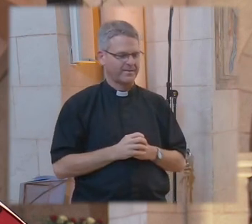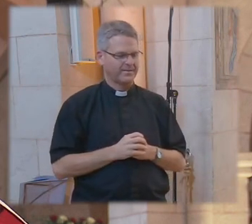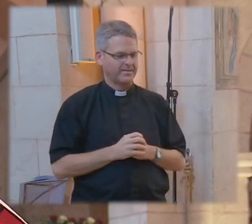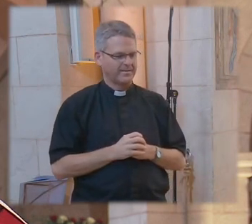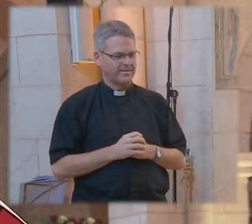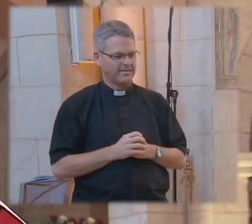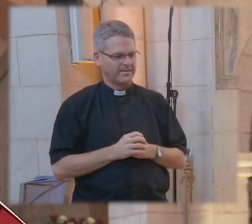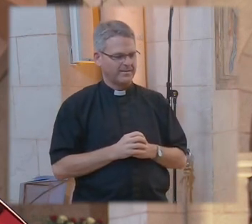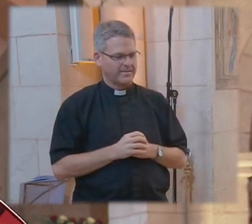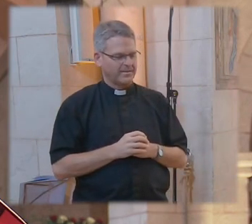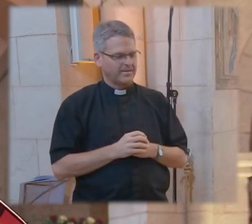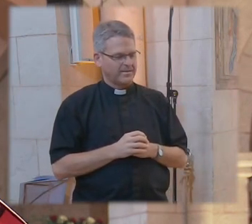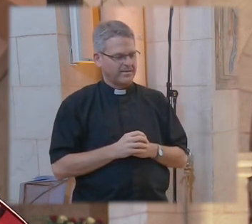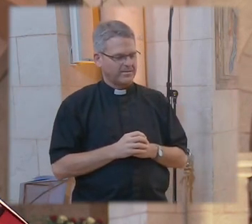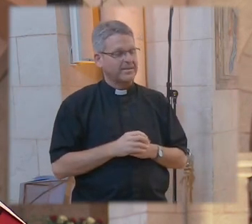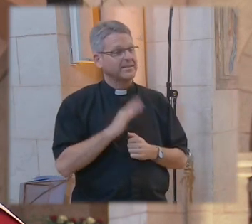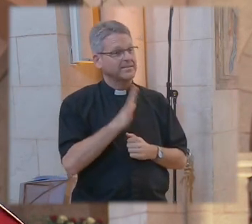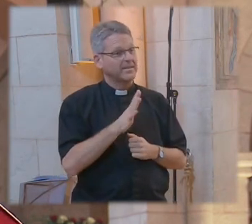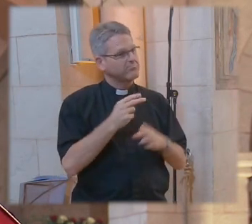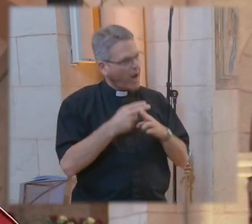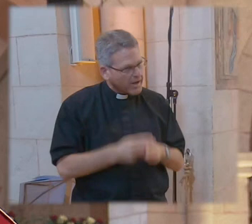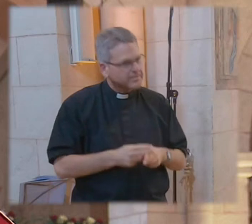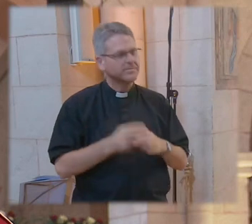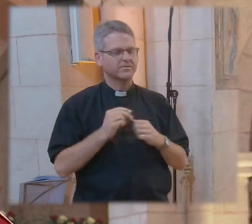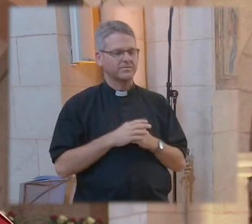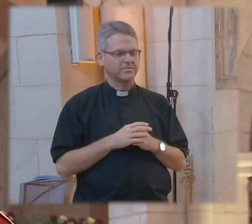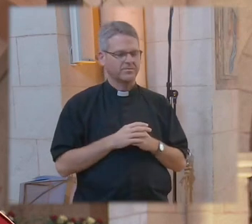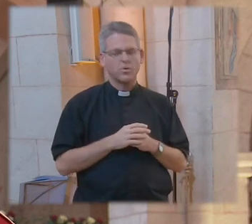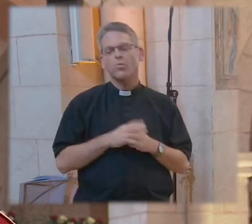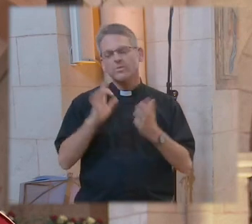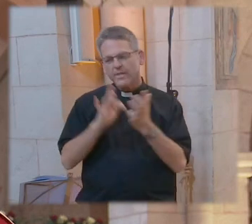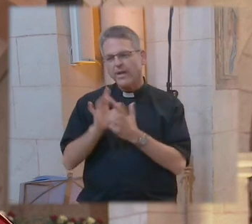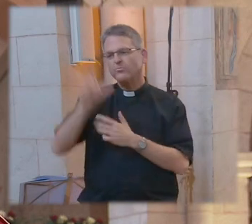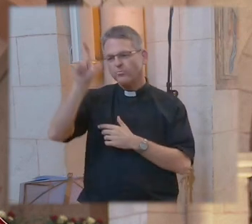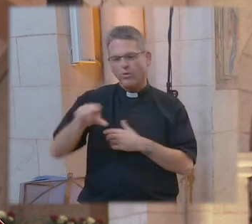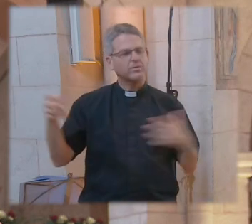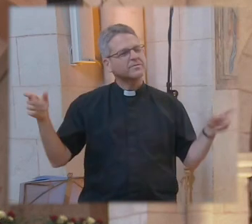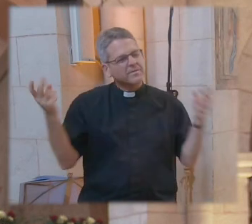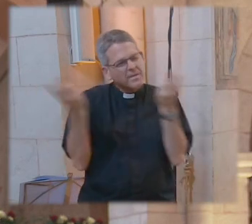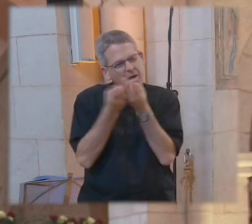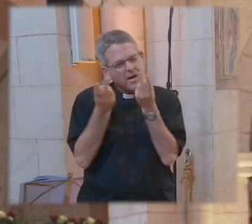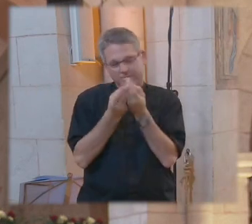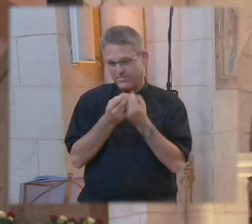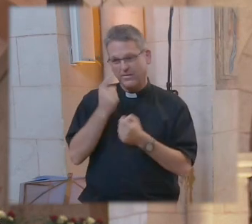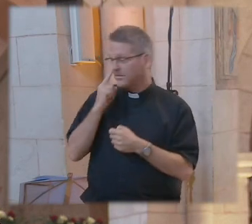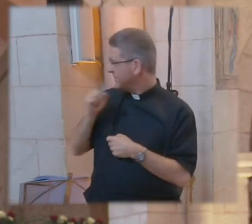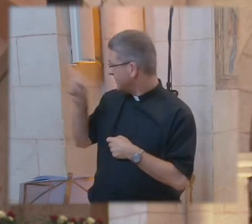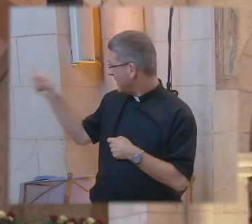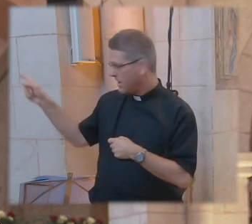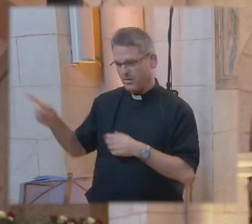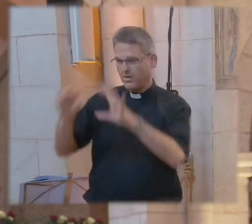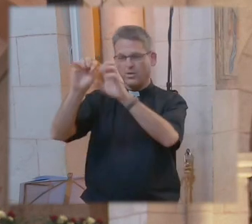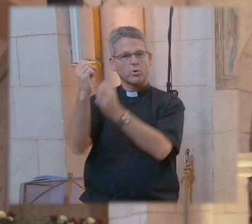Richard und der Kreuzesreliquie sind so eng beieinander, dass sie uns diesen Zusammenhang erst recht